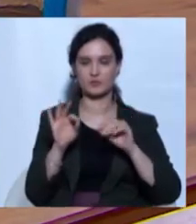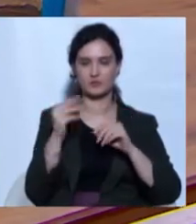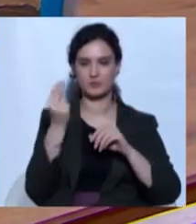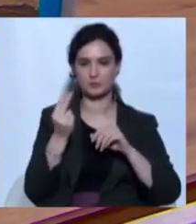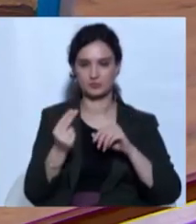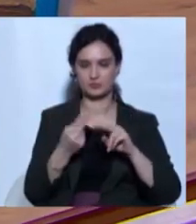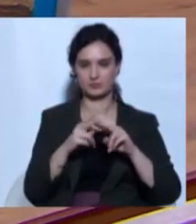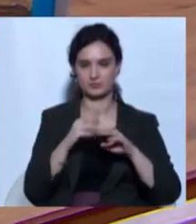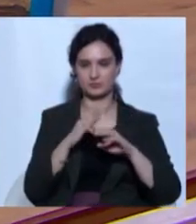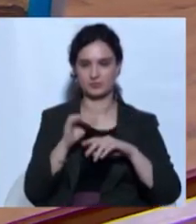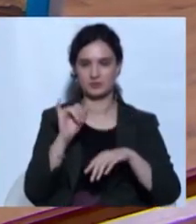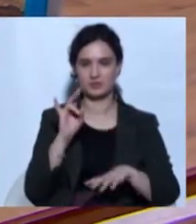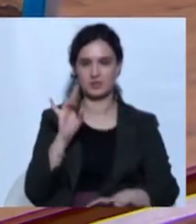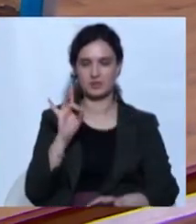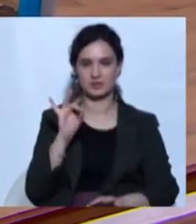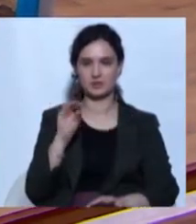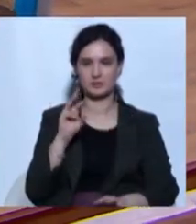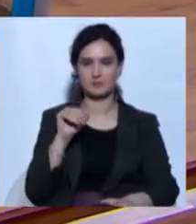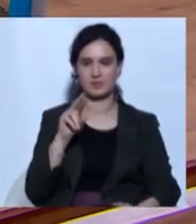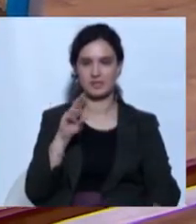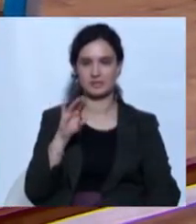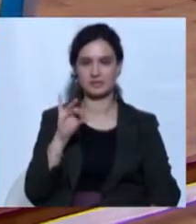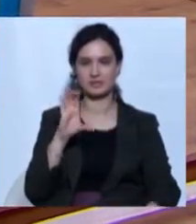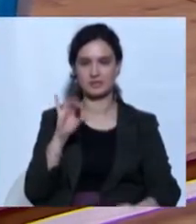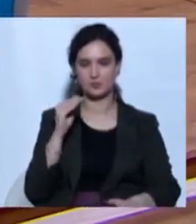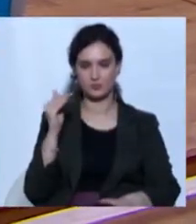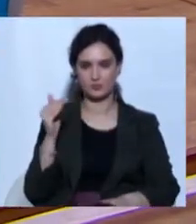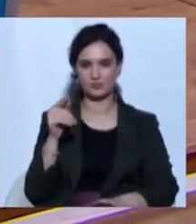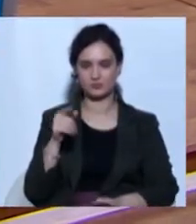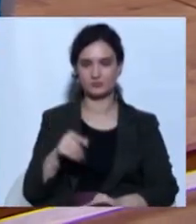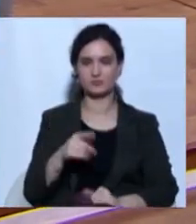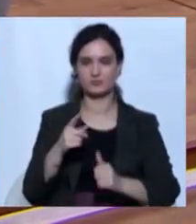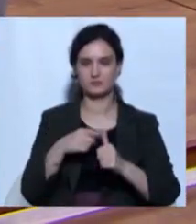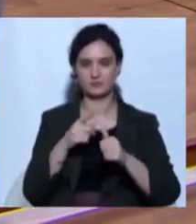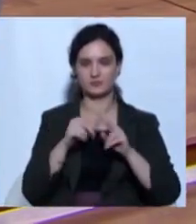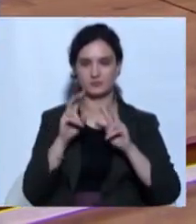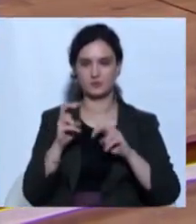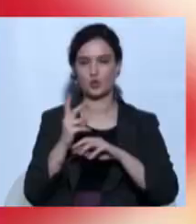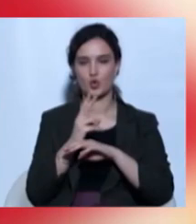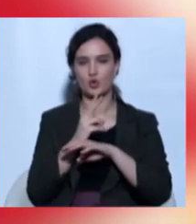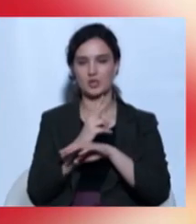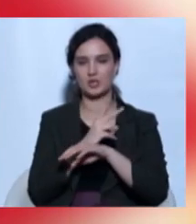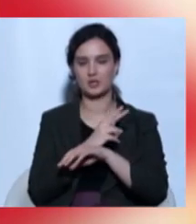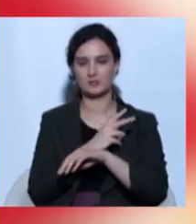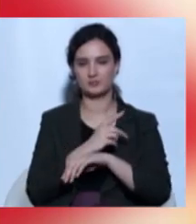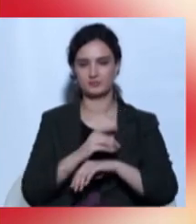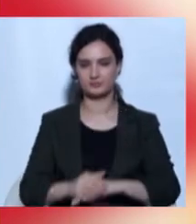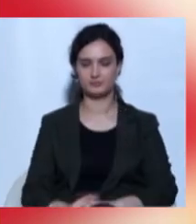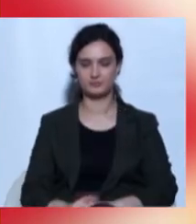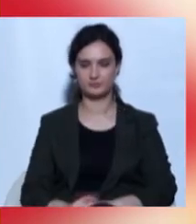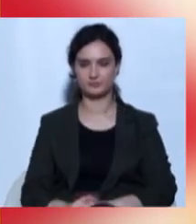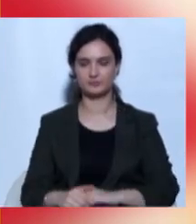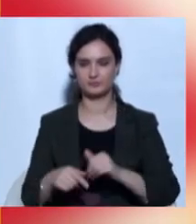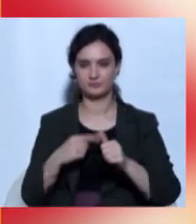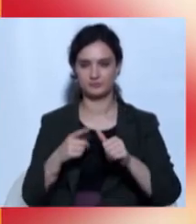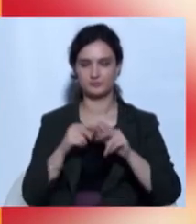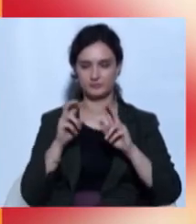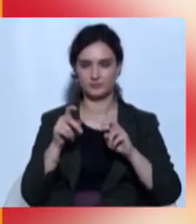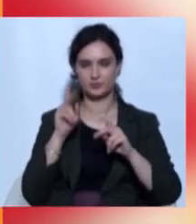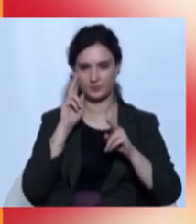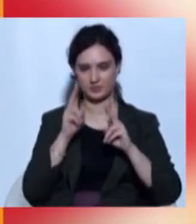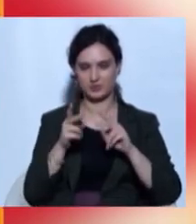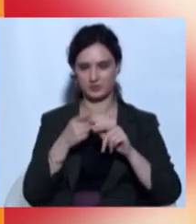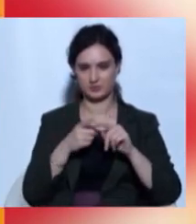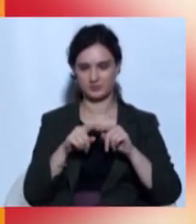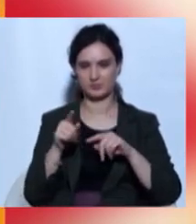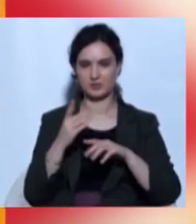არის ანრი მატისის ნამუშევარი, რომელსაც ქვია, ვერც წარმოიდგენთ რა ქვია თუ არიცით.